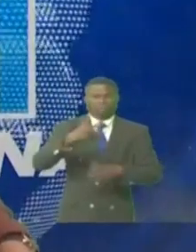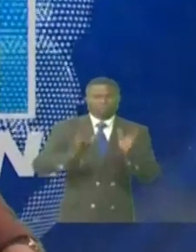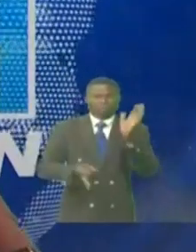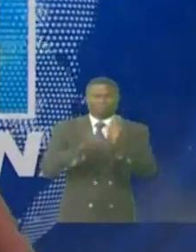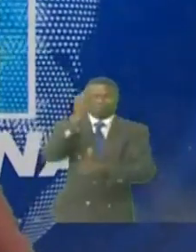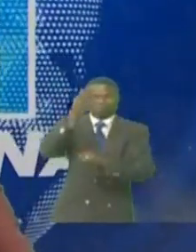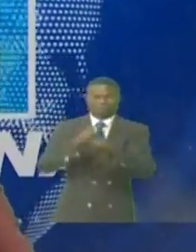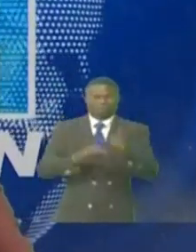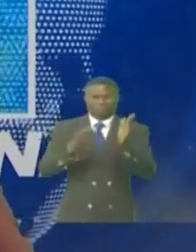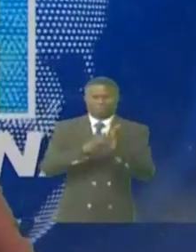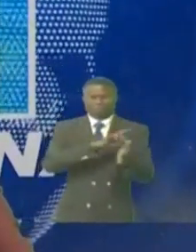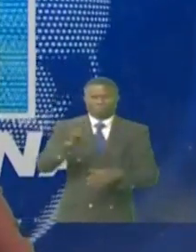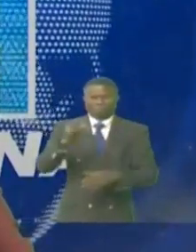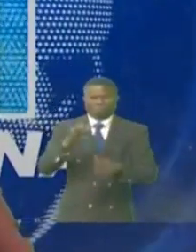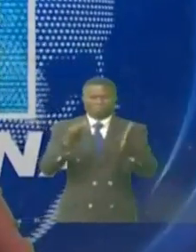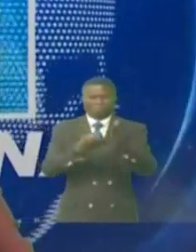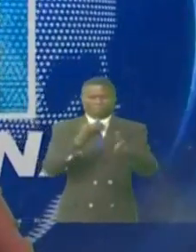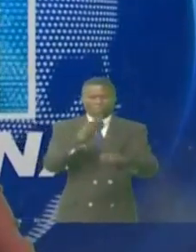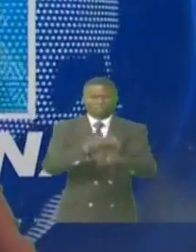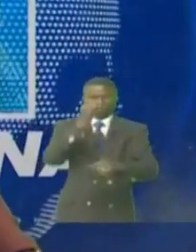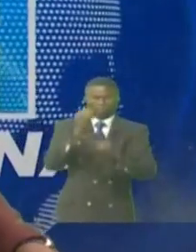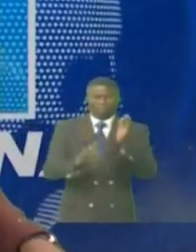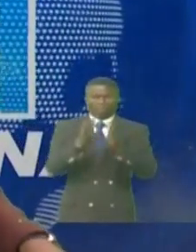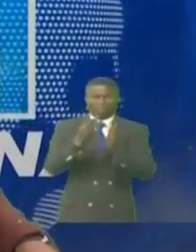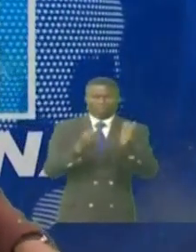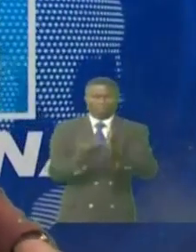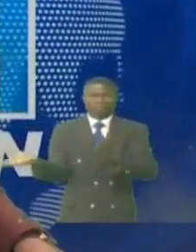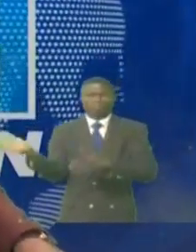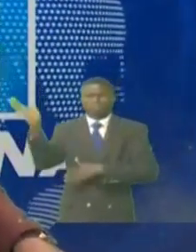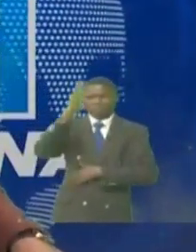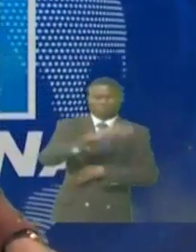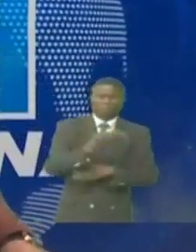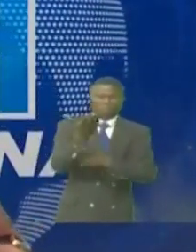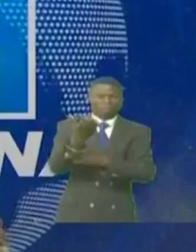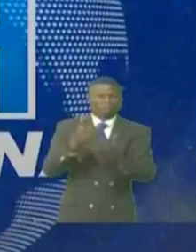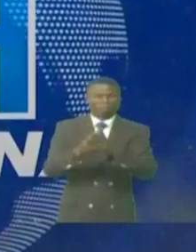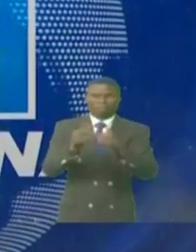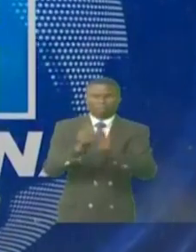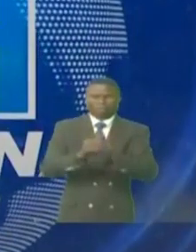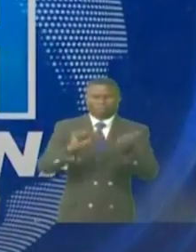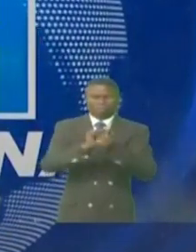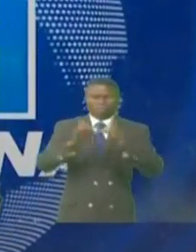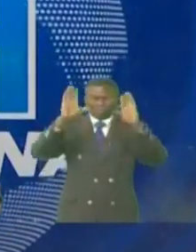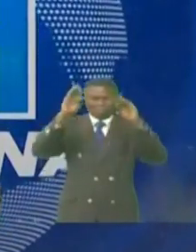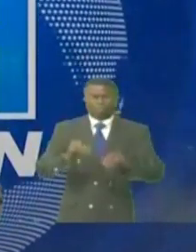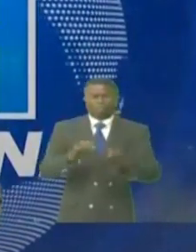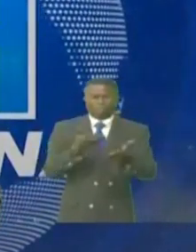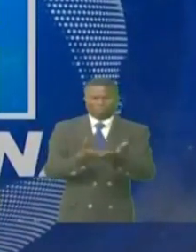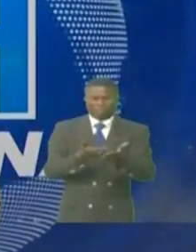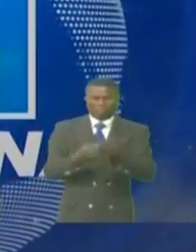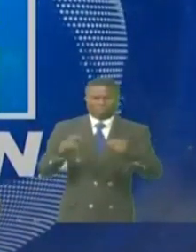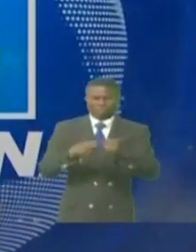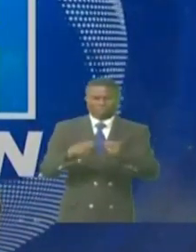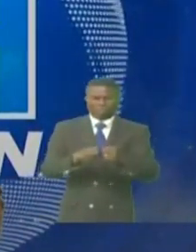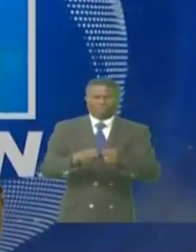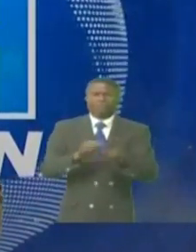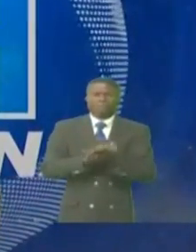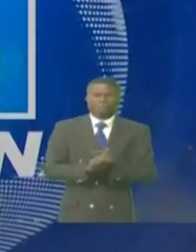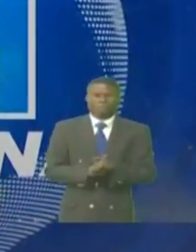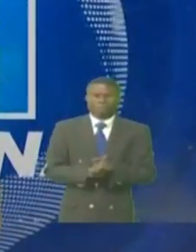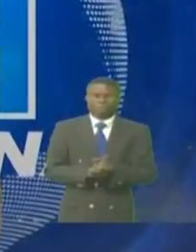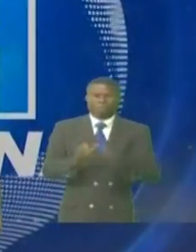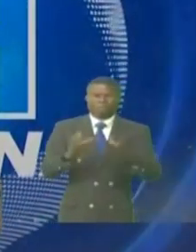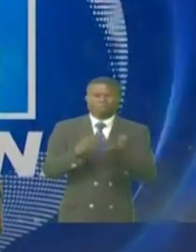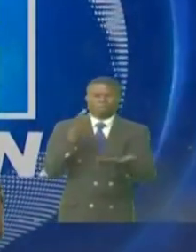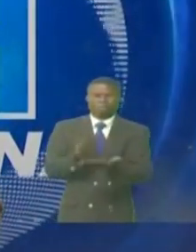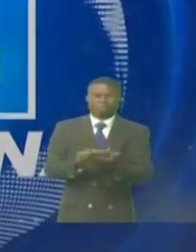13 septembre 2023, de 8h à 18h, la SNEL présente ses excuses pour ce désagrément. On termine avec